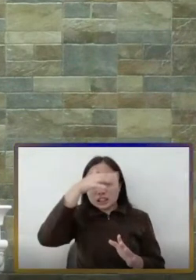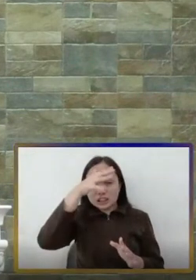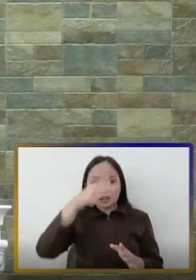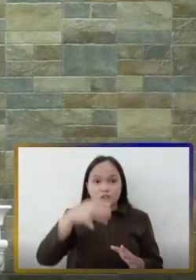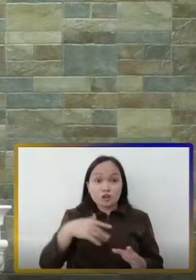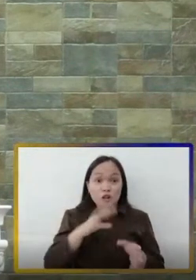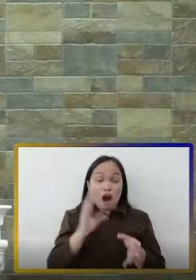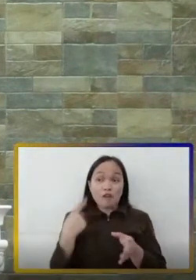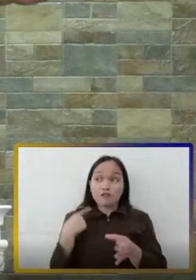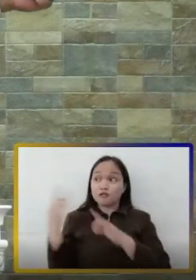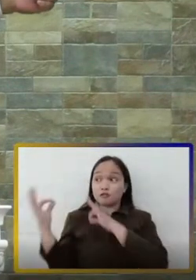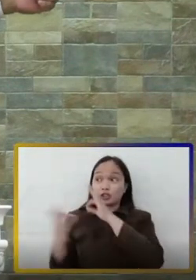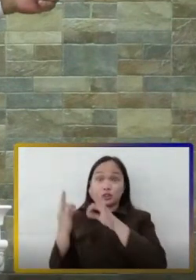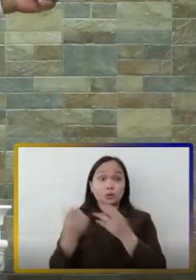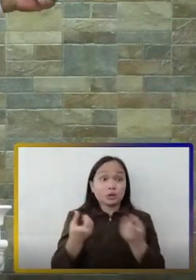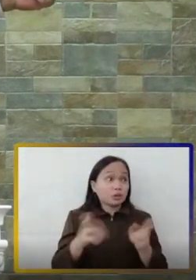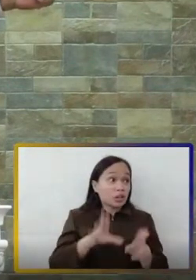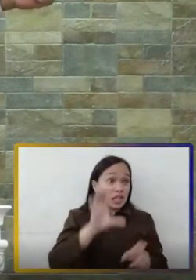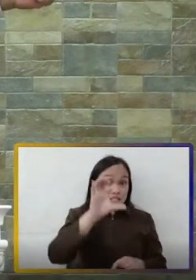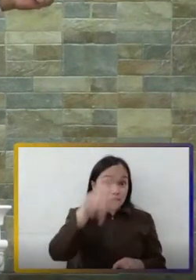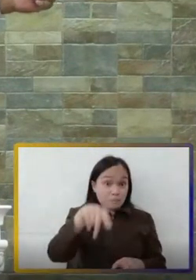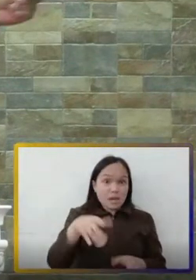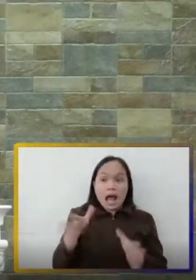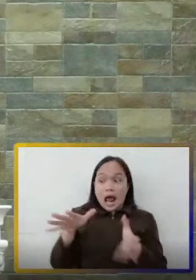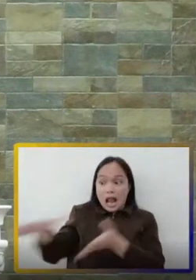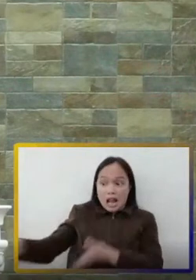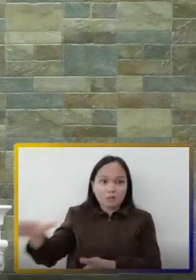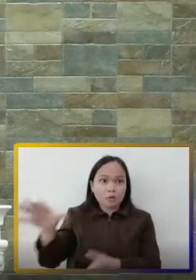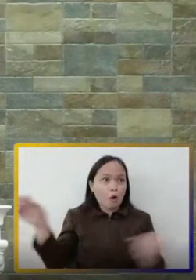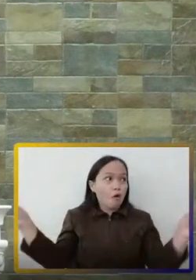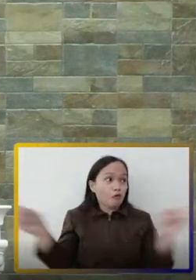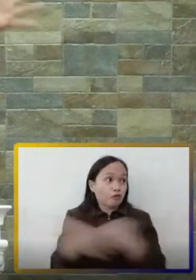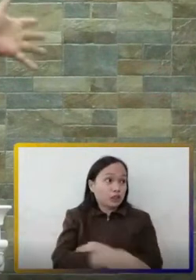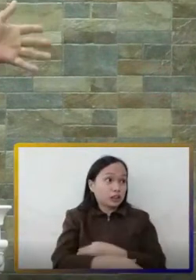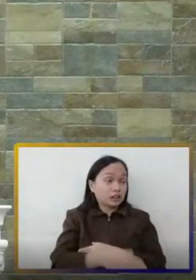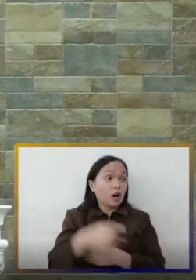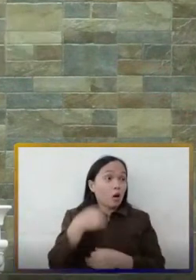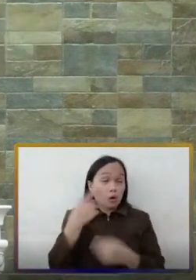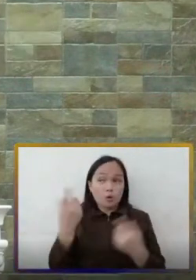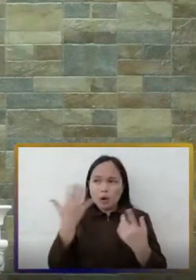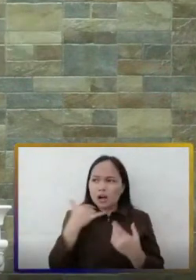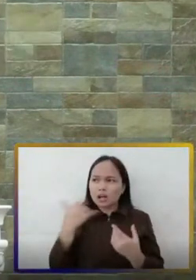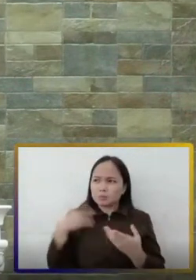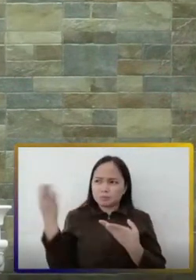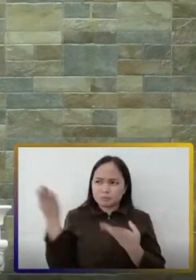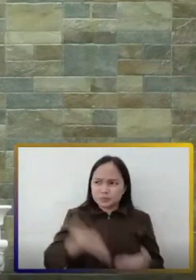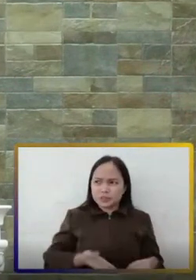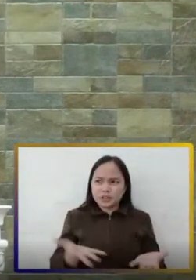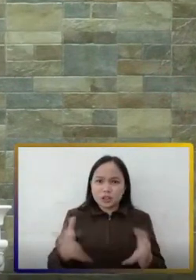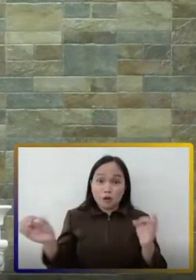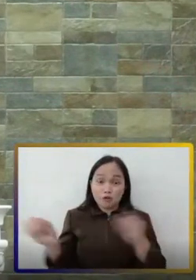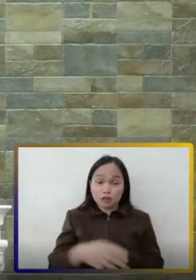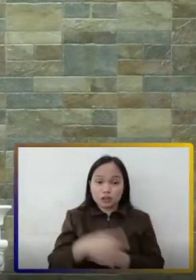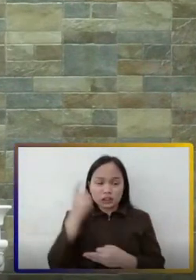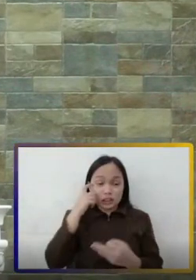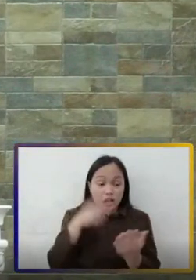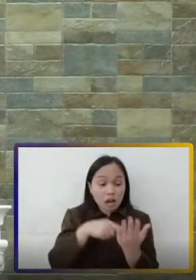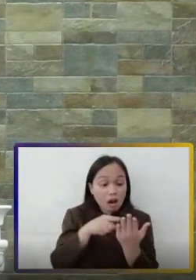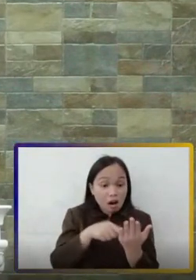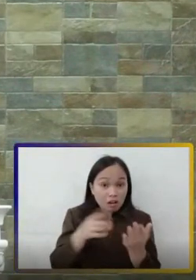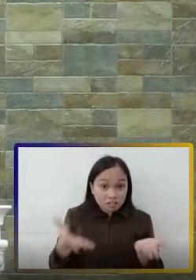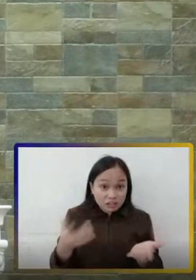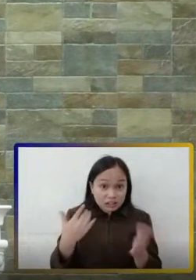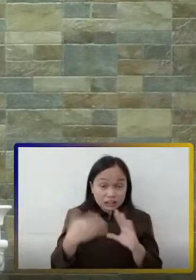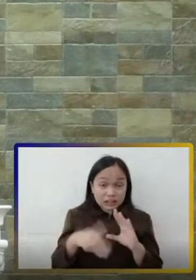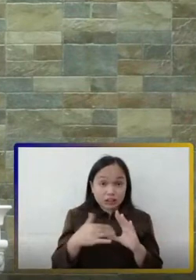dito, iniiwanan ko ito sa office. Kaya ko lamang po ito dinadala rito, makikita nyo ako na para akala nyo, nagtitext ako rito.